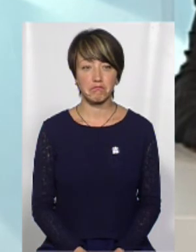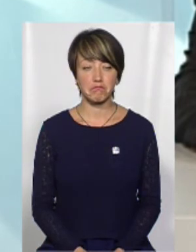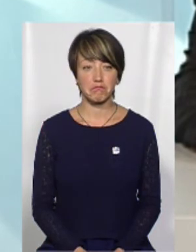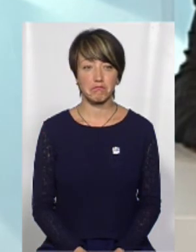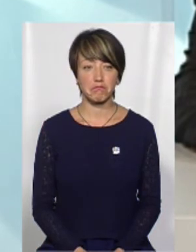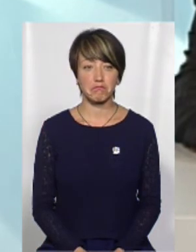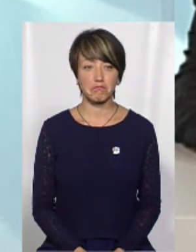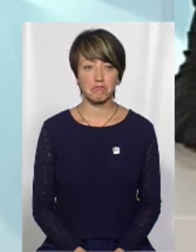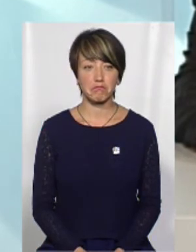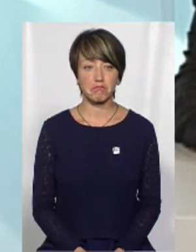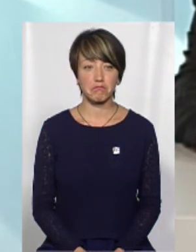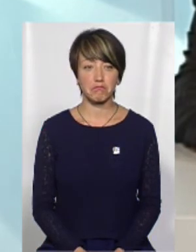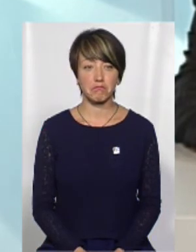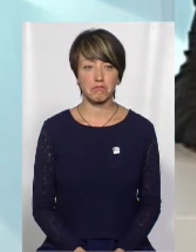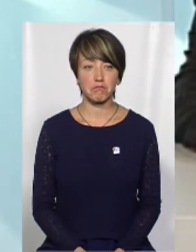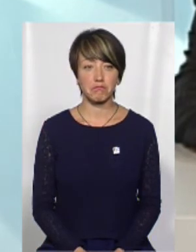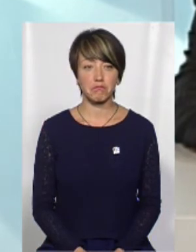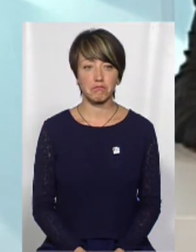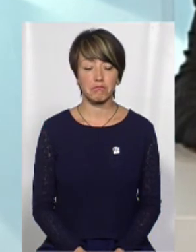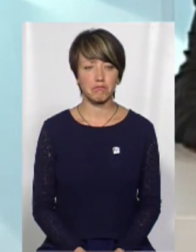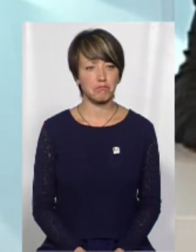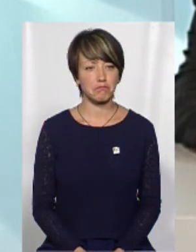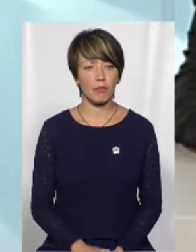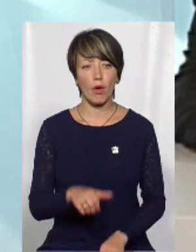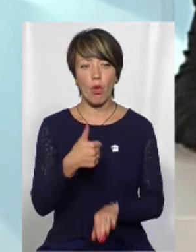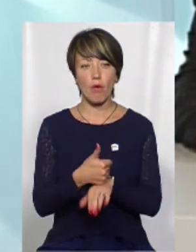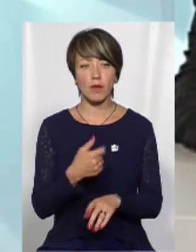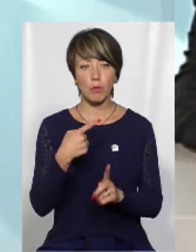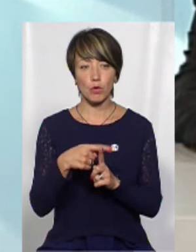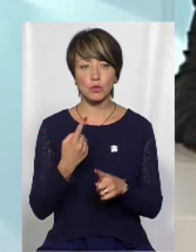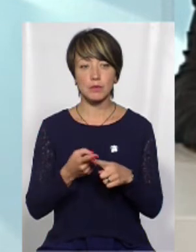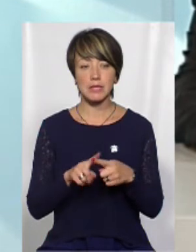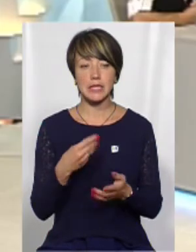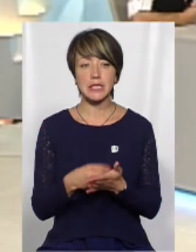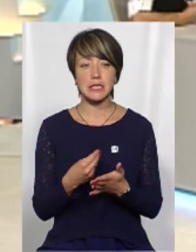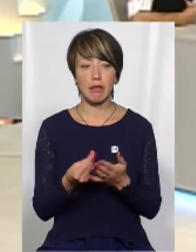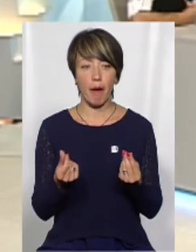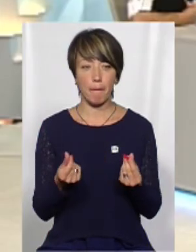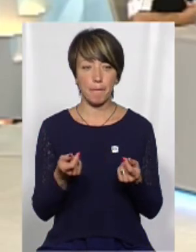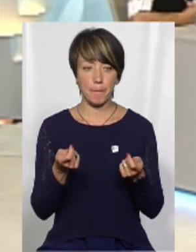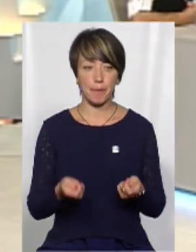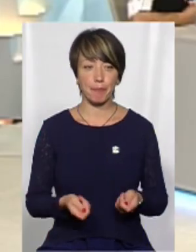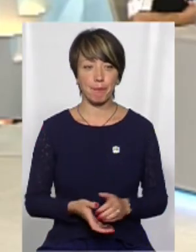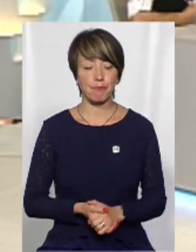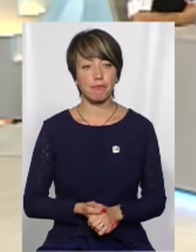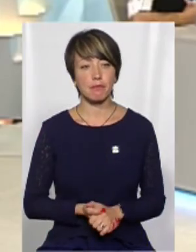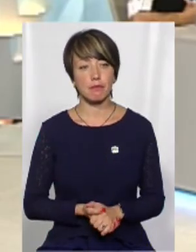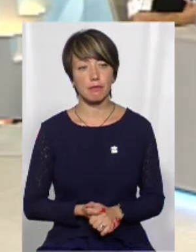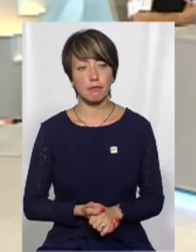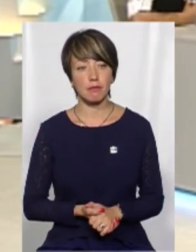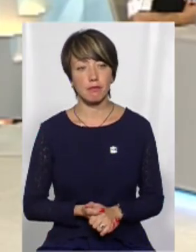avantages. Avantage, c'est le prix. Головним плюсом це являється ціна. Autrement, le